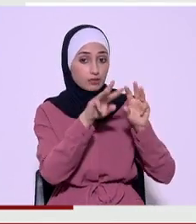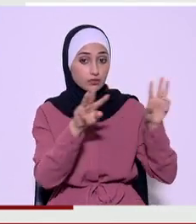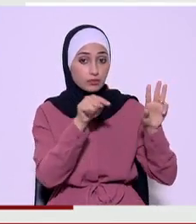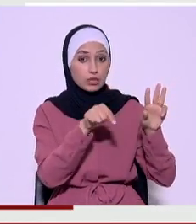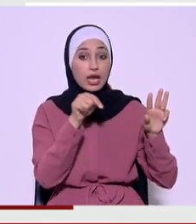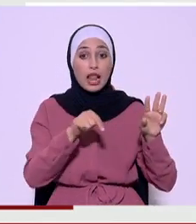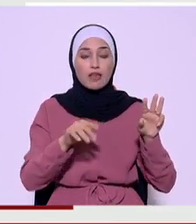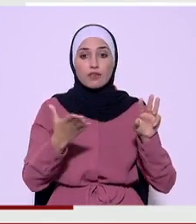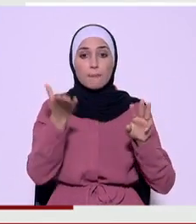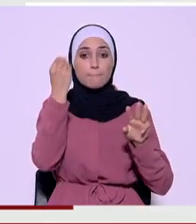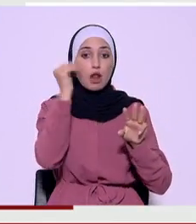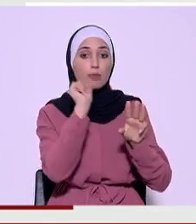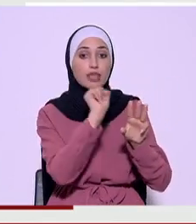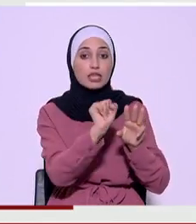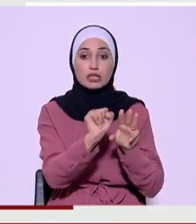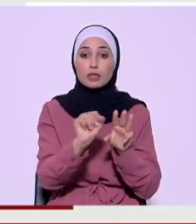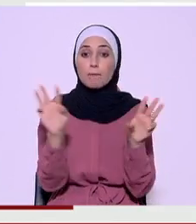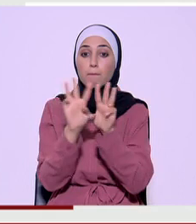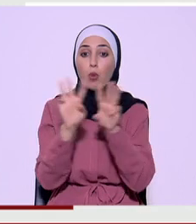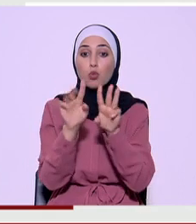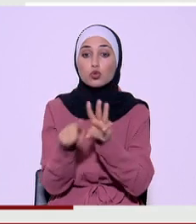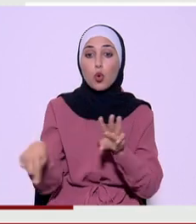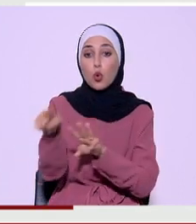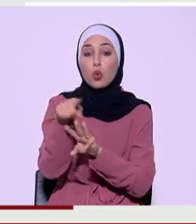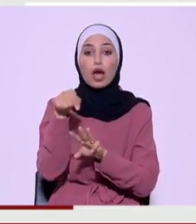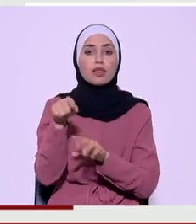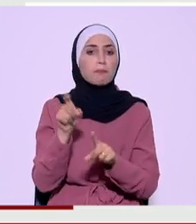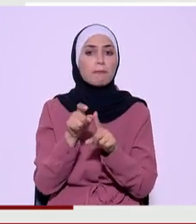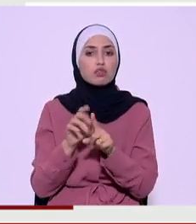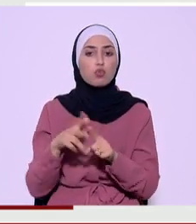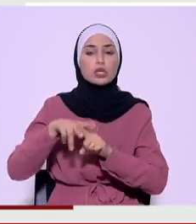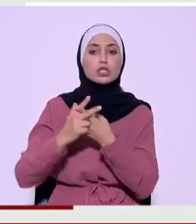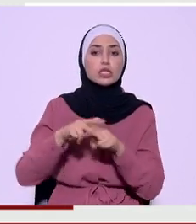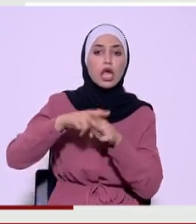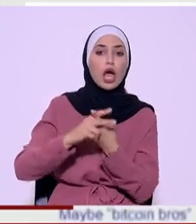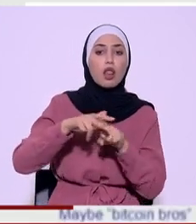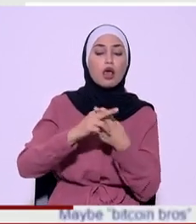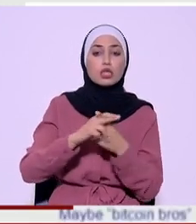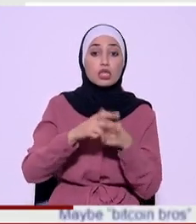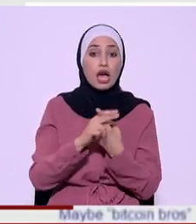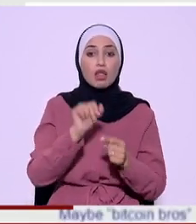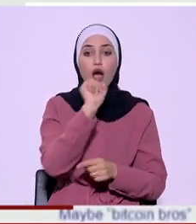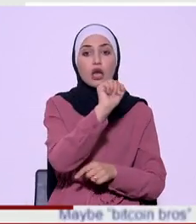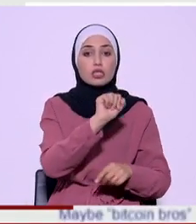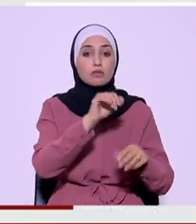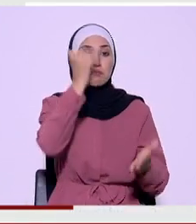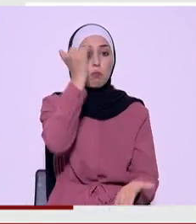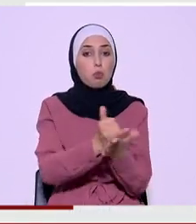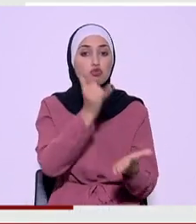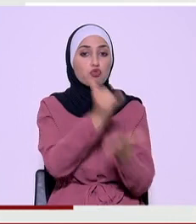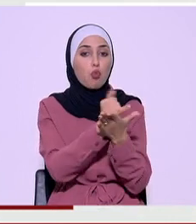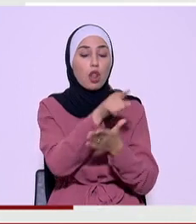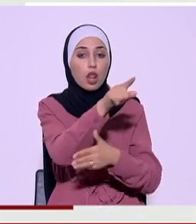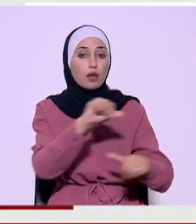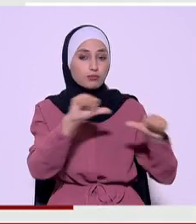اللي طلعت من كل المواقع بتقول ان هو كان بيتم عمل صيانة في الفاير وول او الجدار الناري اللي مسؤول عن ان هو